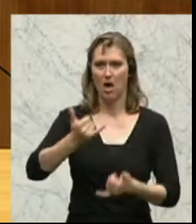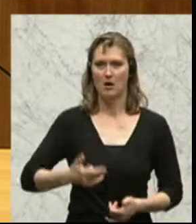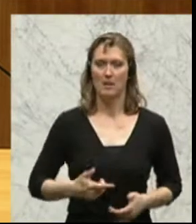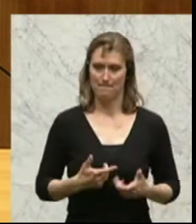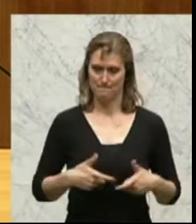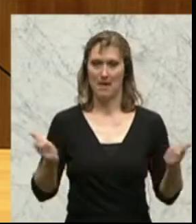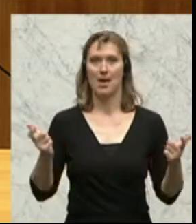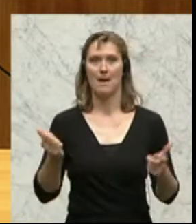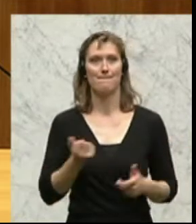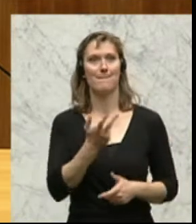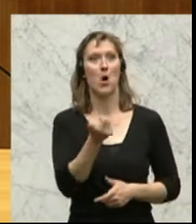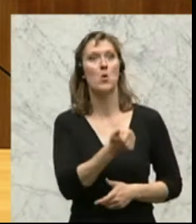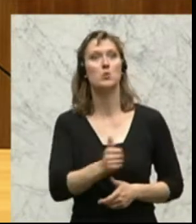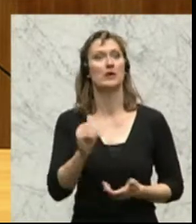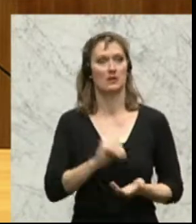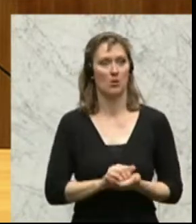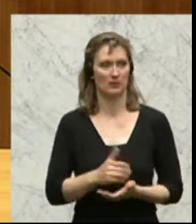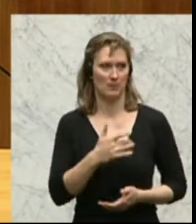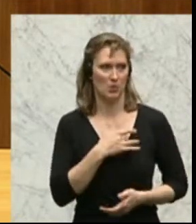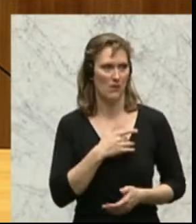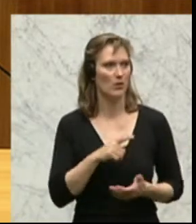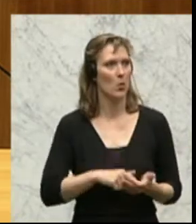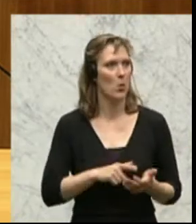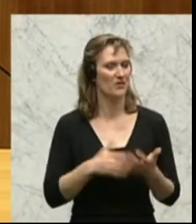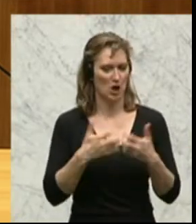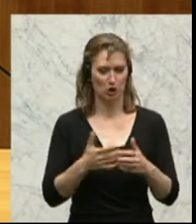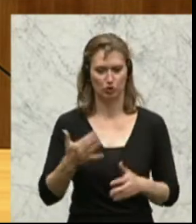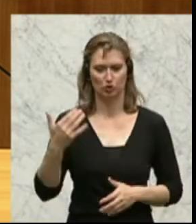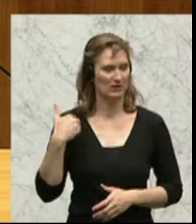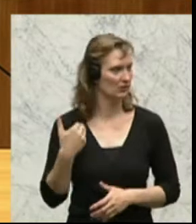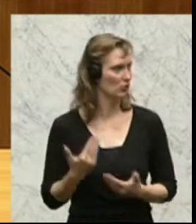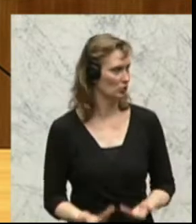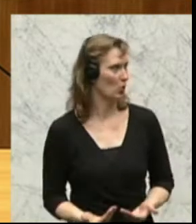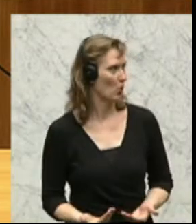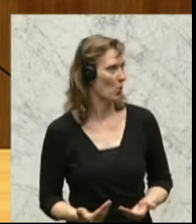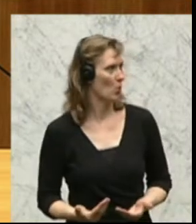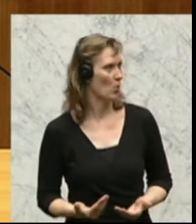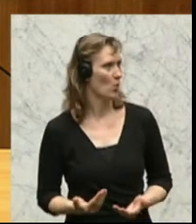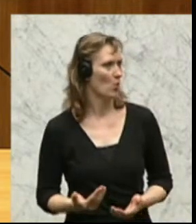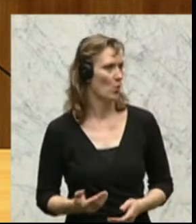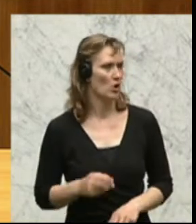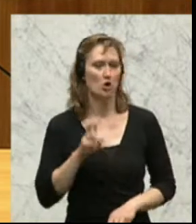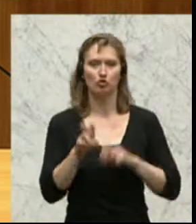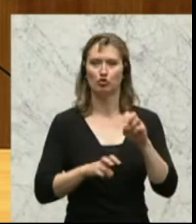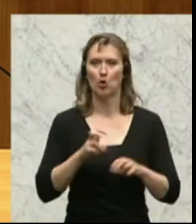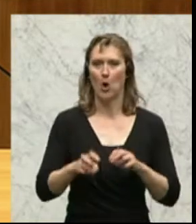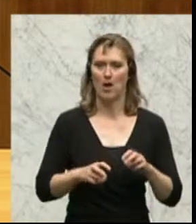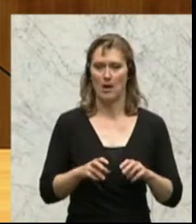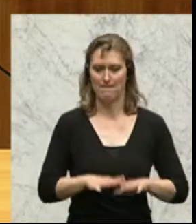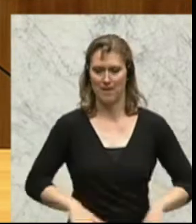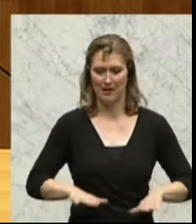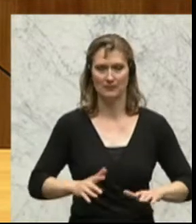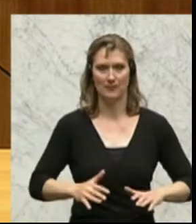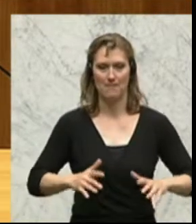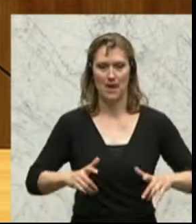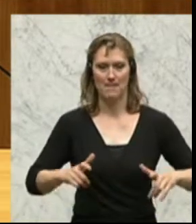paar Hunderttausend. Weil oft in der Geschichte hat man diese Steuerbasis dann erhöht, worauf ich noch